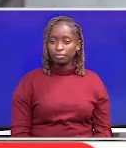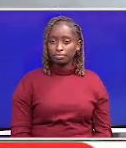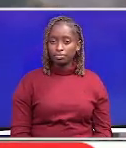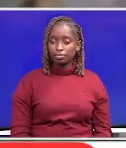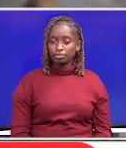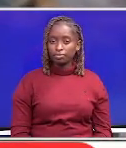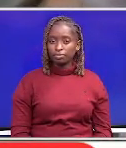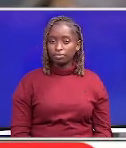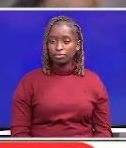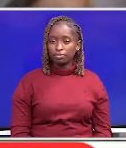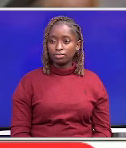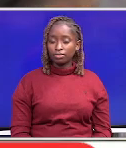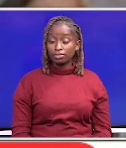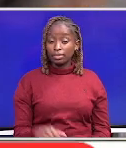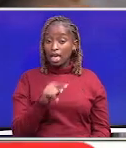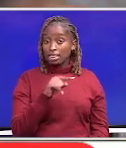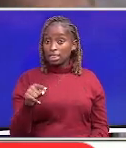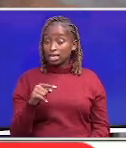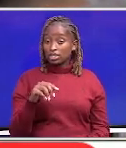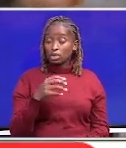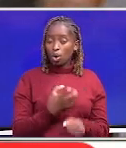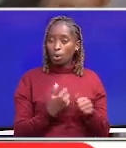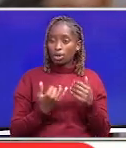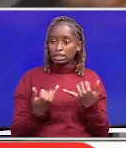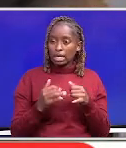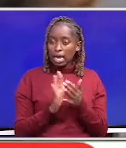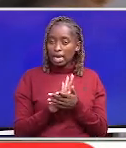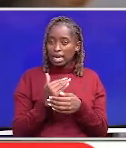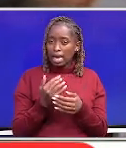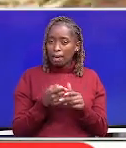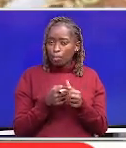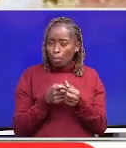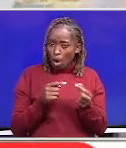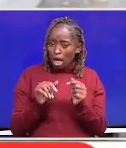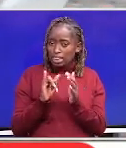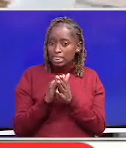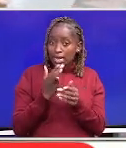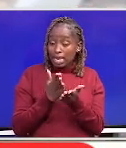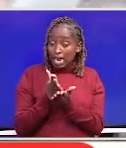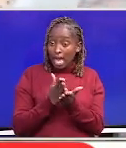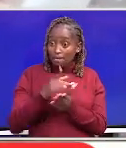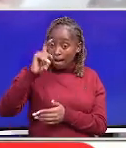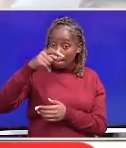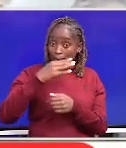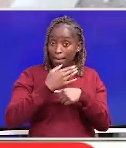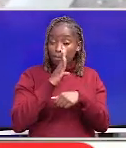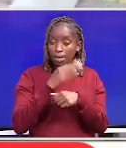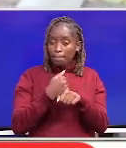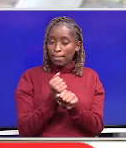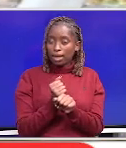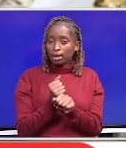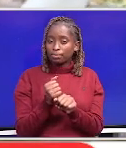Kabla ya kuvinua visu hivi alimaarufu chingembe, sharti vigezo vifuatwe. Visu hivi hupangwa kwa